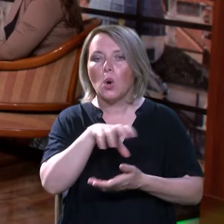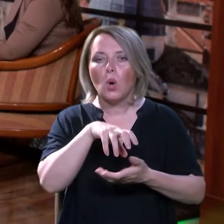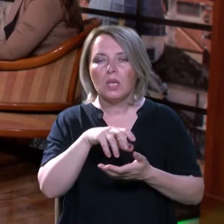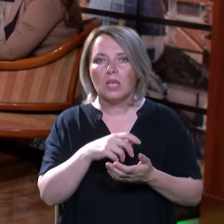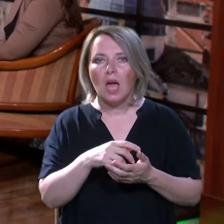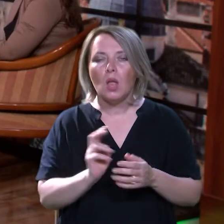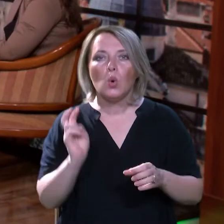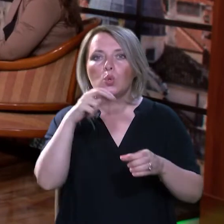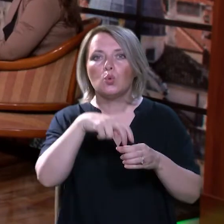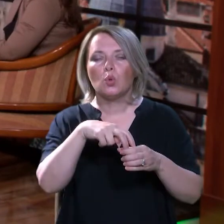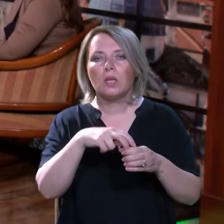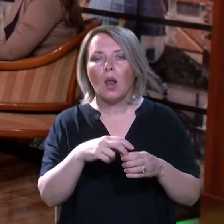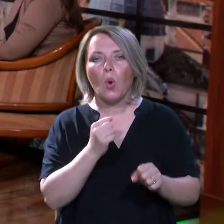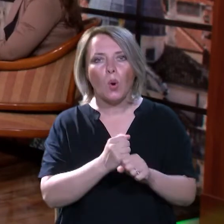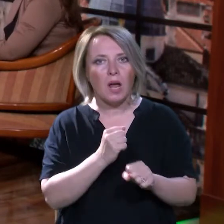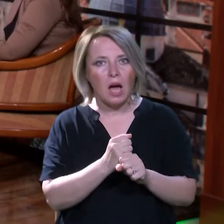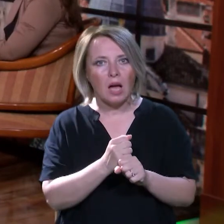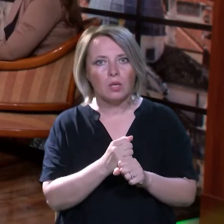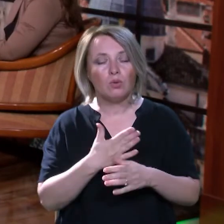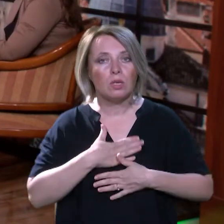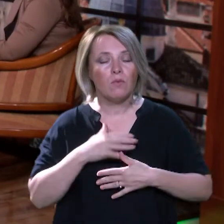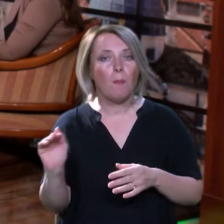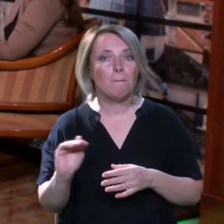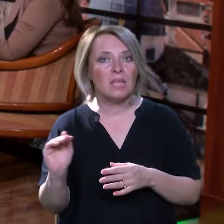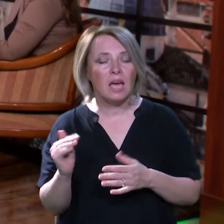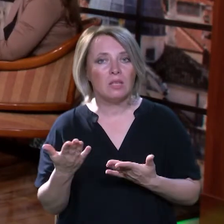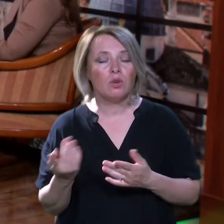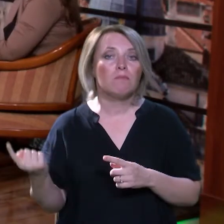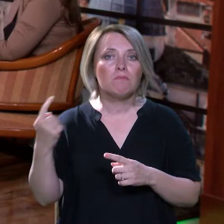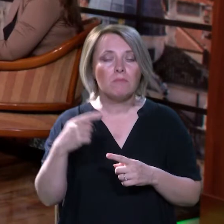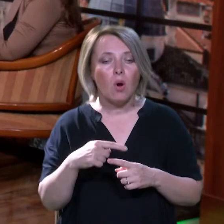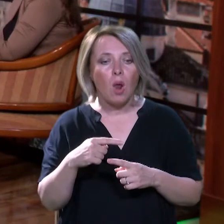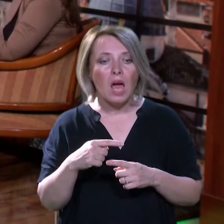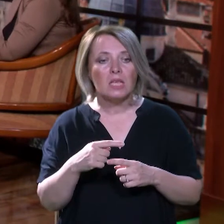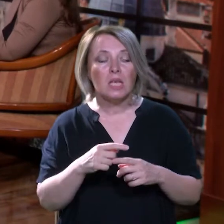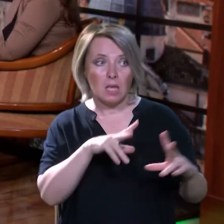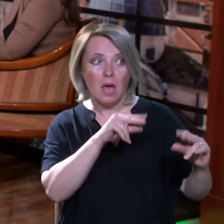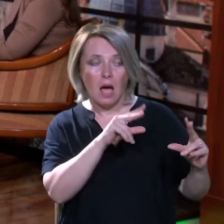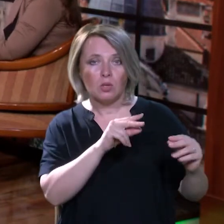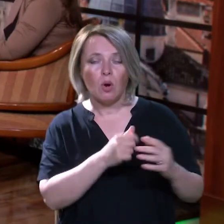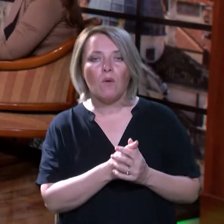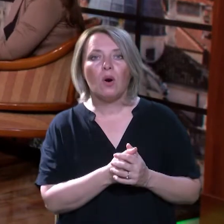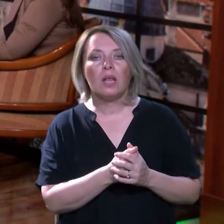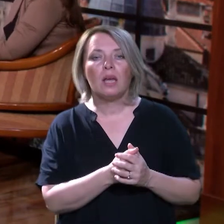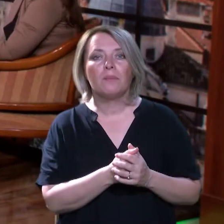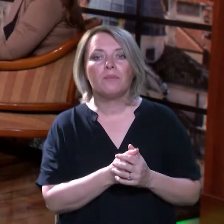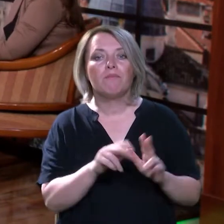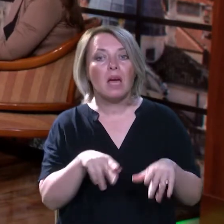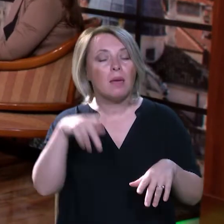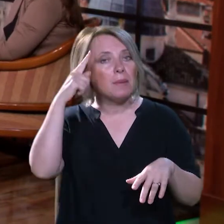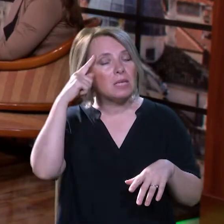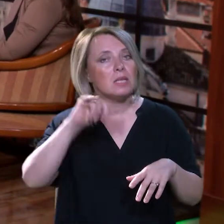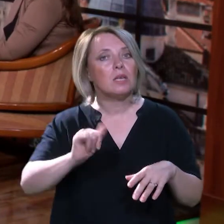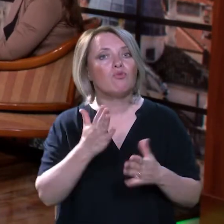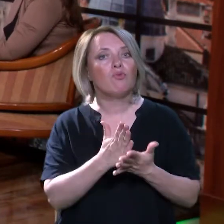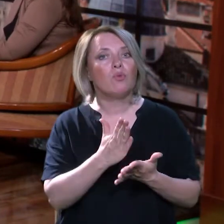roditelji sudjeluju u radu sa svojom djecom i dolaze zapravo i na razgovore. Je li